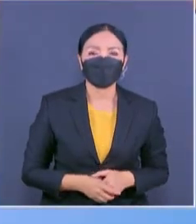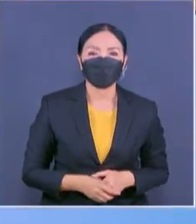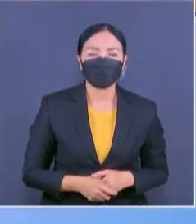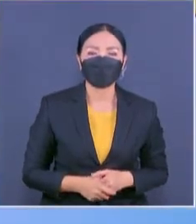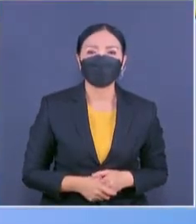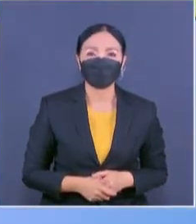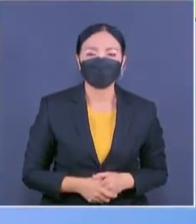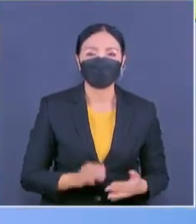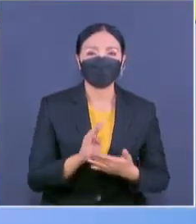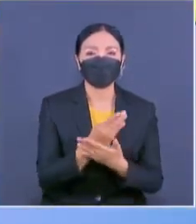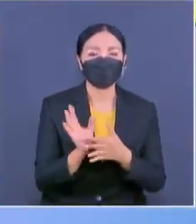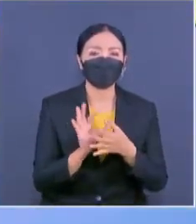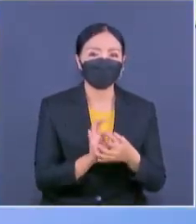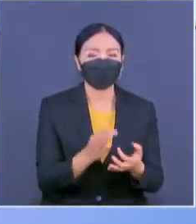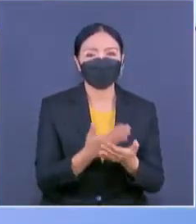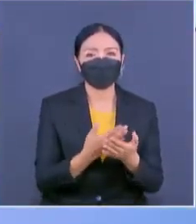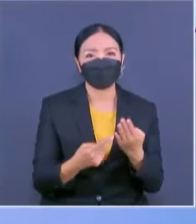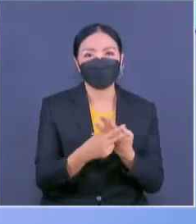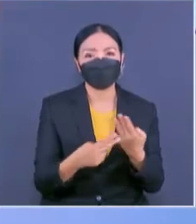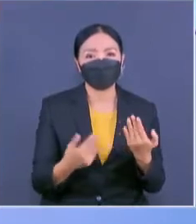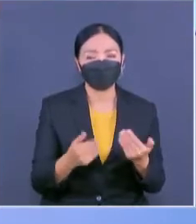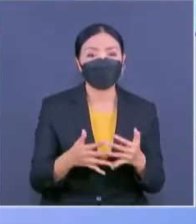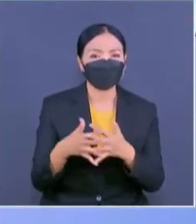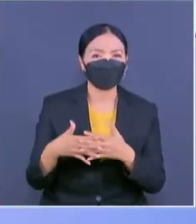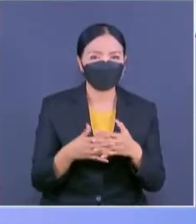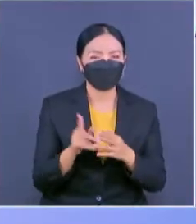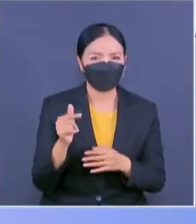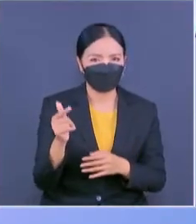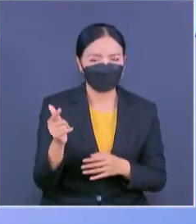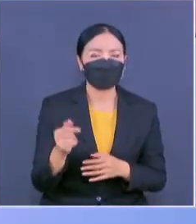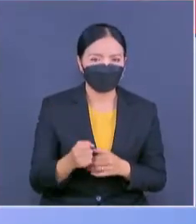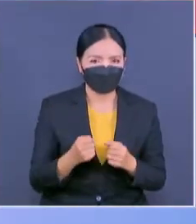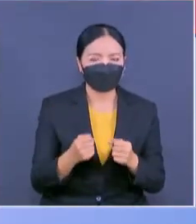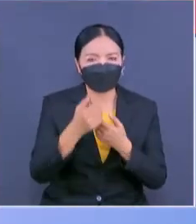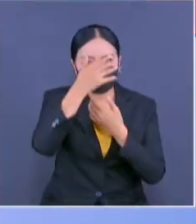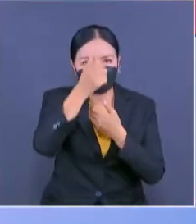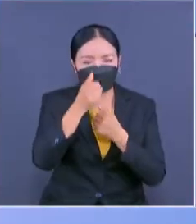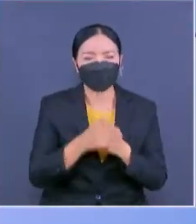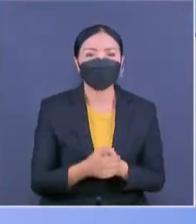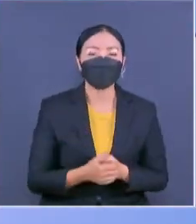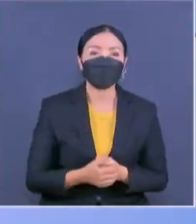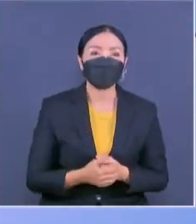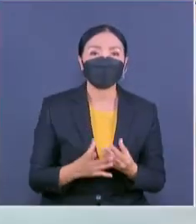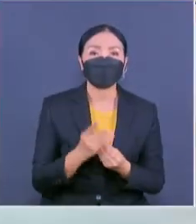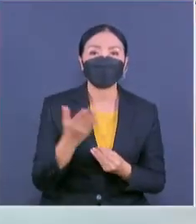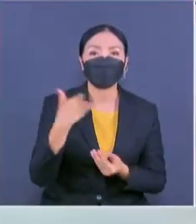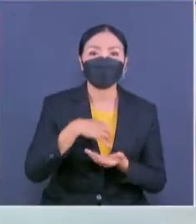เรียกว่าธุรกิจที่เกี่ยวข้องกับคริปโตเคอเรนซีตอนนี้ในสหรัฐคึกคักที่เดียวนะรวมไปถึงที่สัปดาห์ที่แล้วเราเล่า